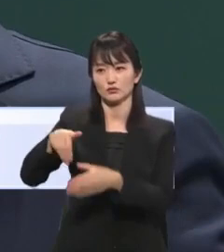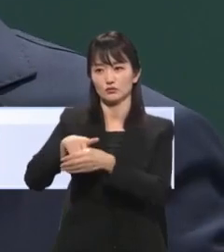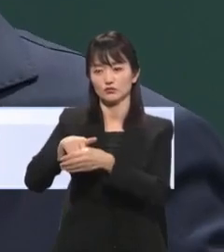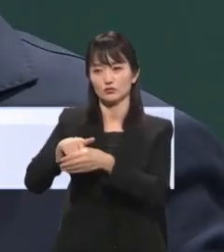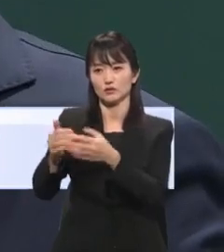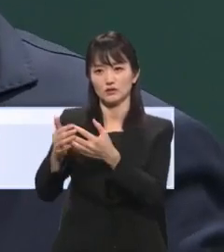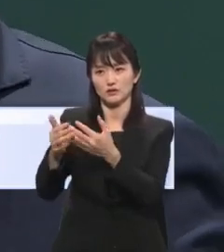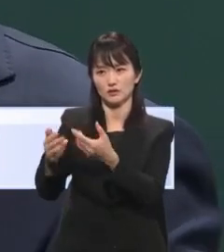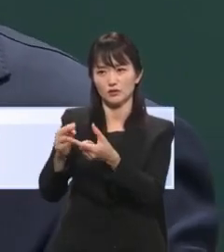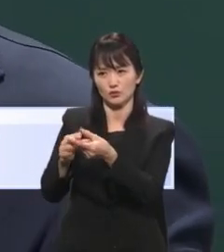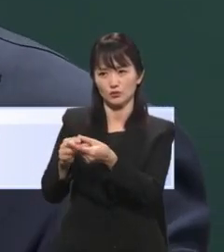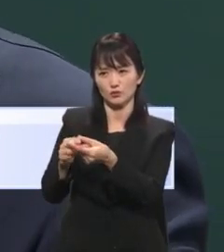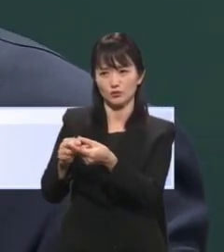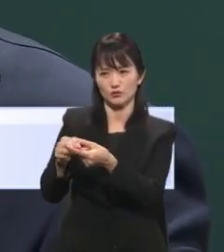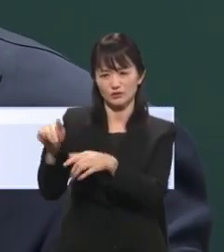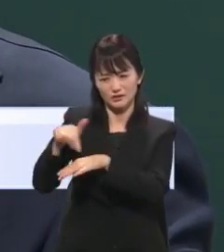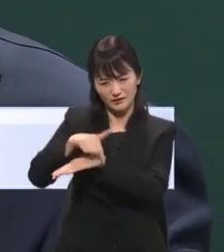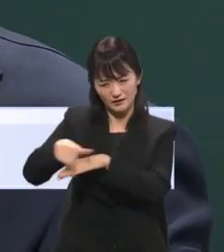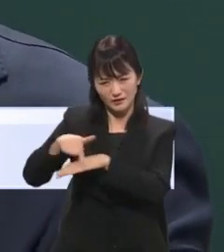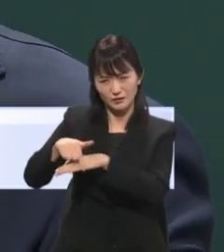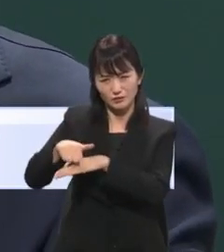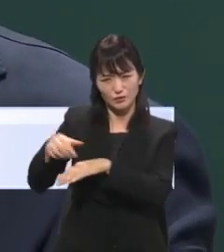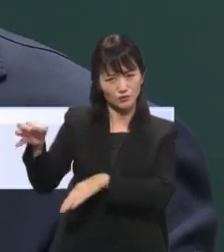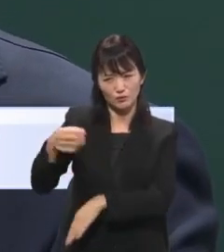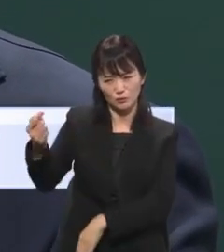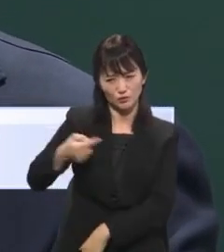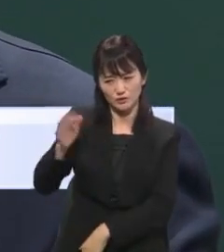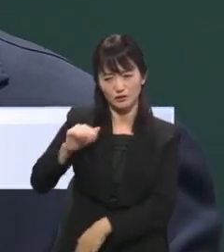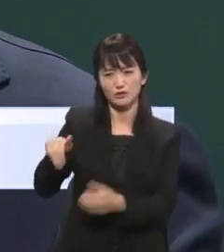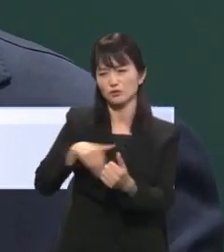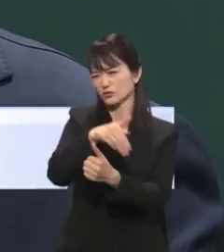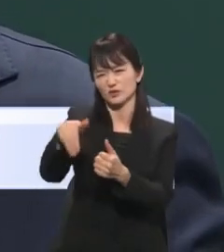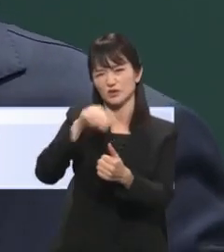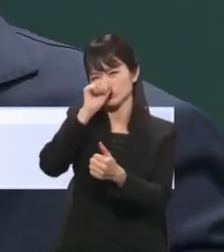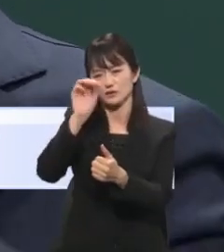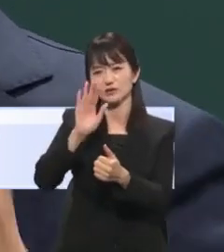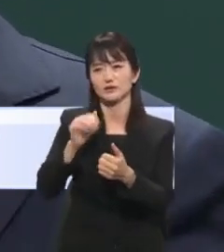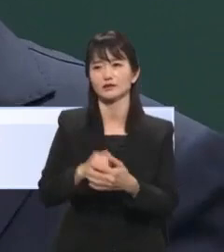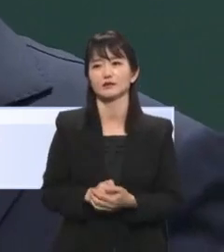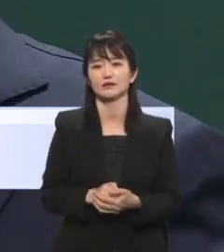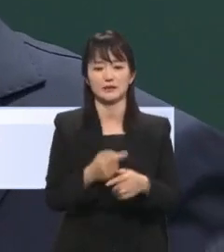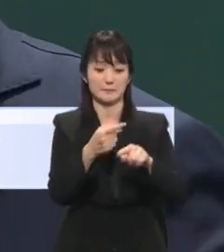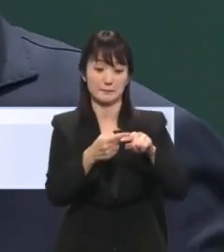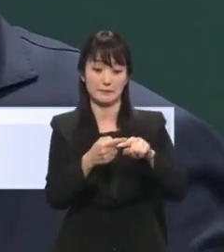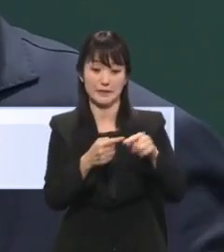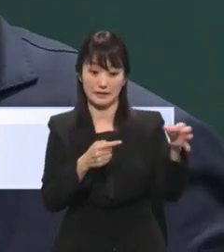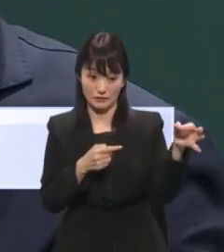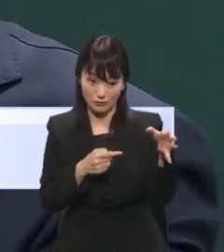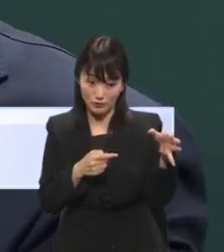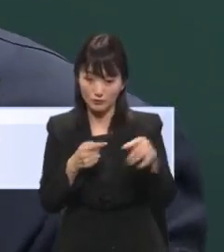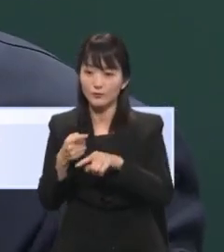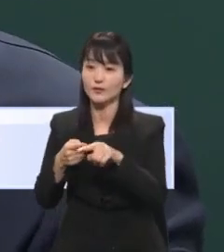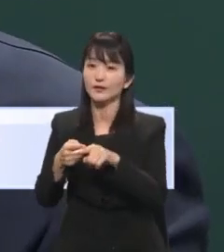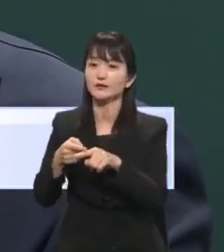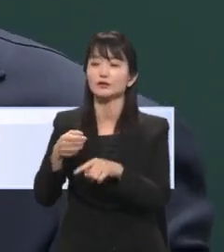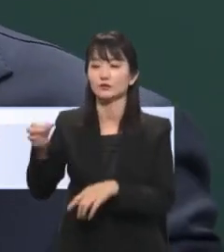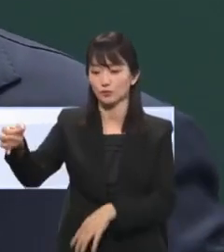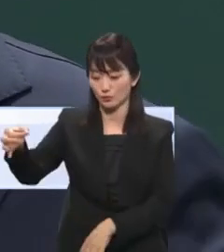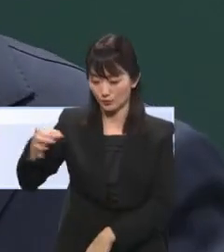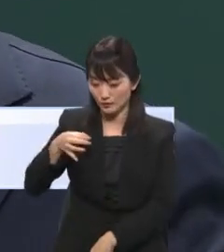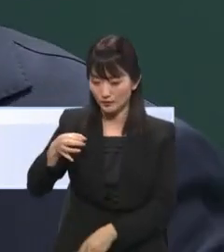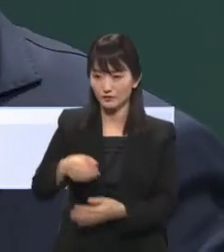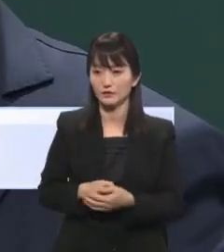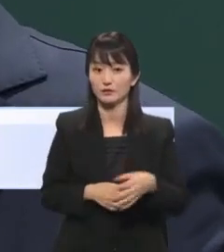다 무료로 하면 또 잘 안 온대요. 그러면 이게 분위기가 안 좋으니까 아. 반은 무료, 예. 반은 유료. 근데